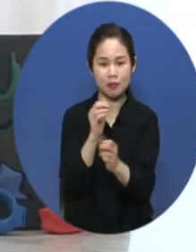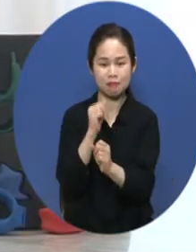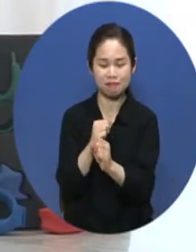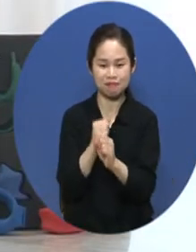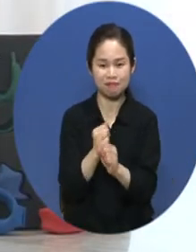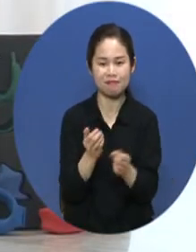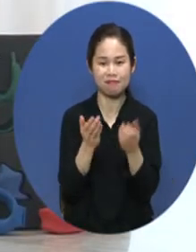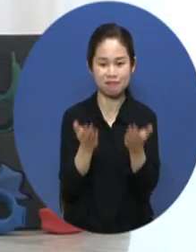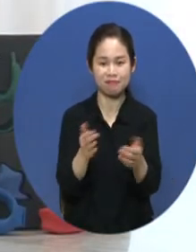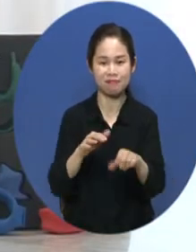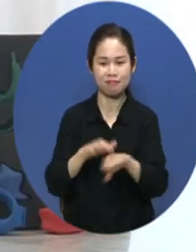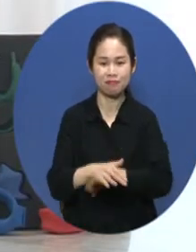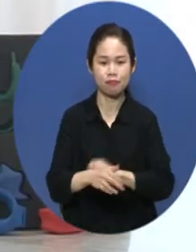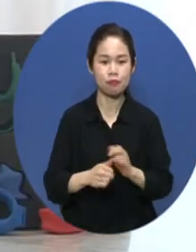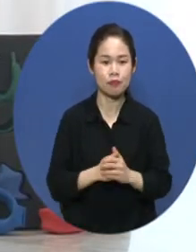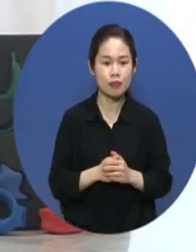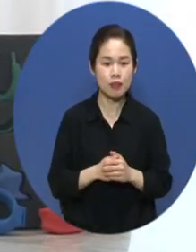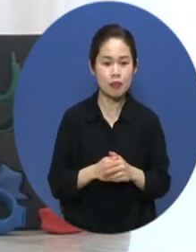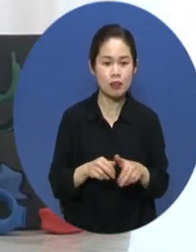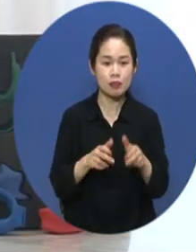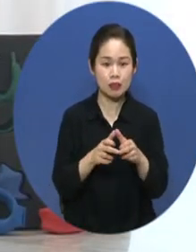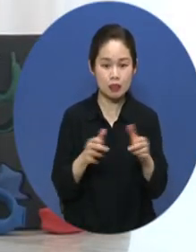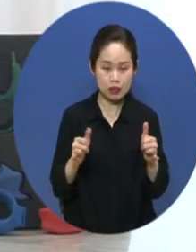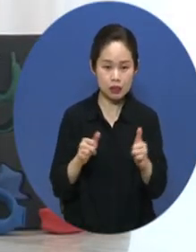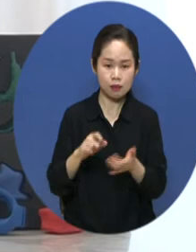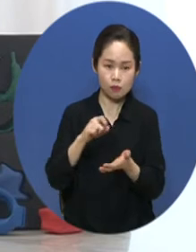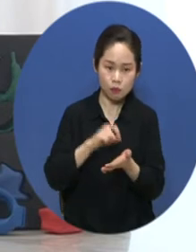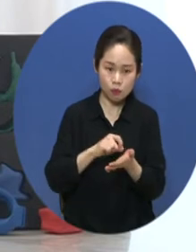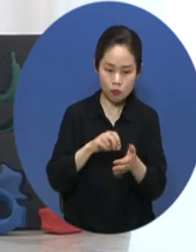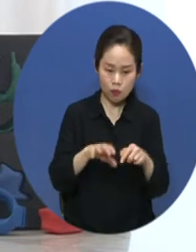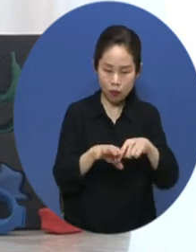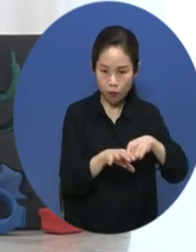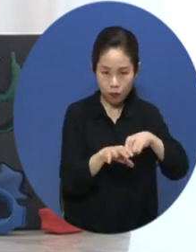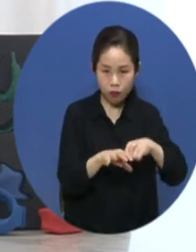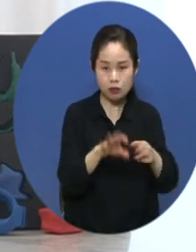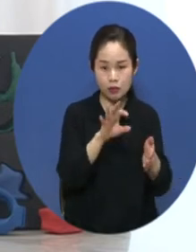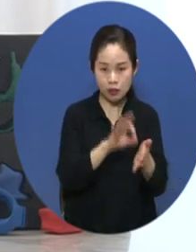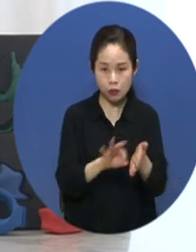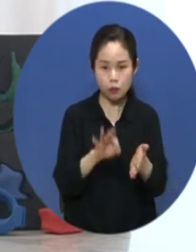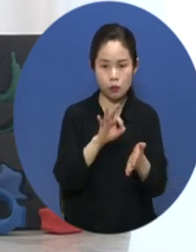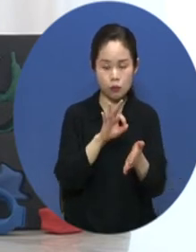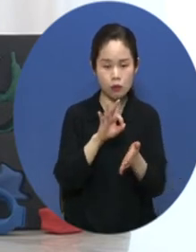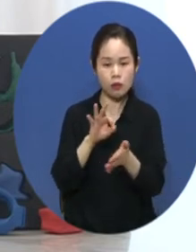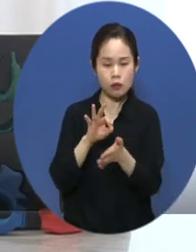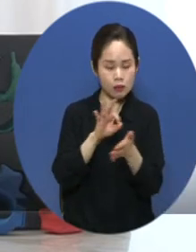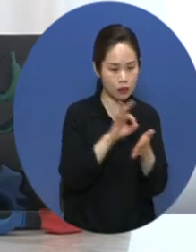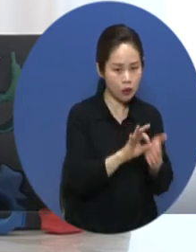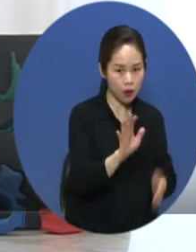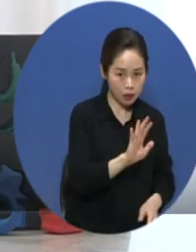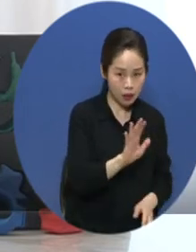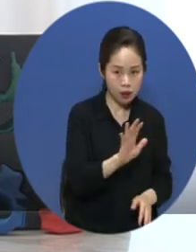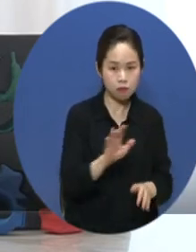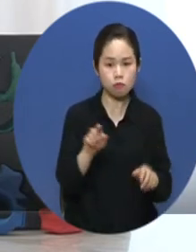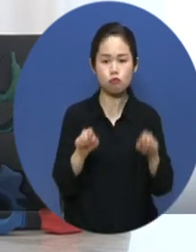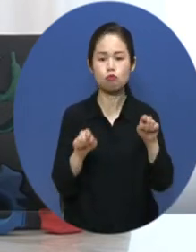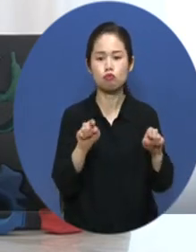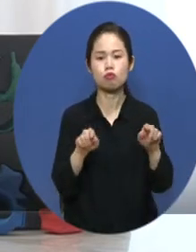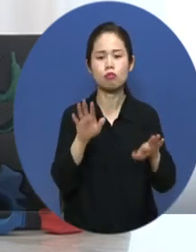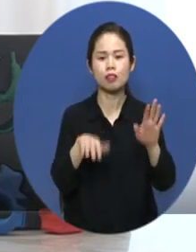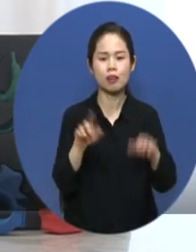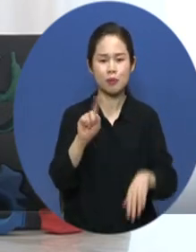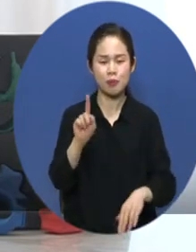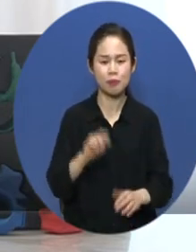그러면 장애인분들이 필기 보조기구를 사용할 때와 사용하지 않을 때는 어떤 차이점이 있나요? 되게 여러